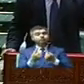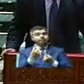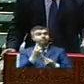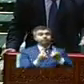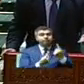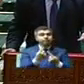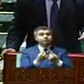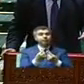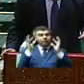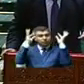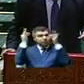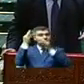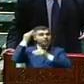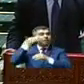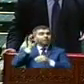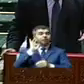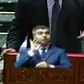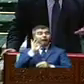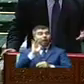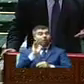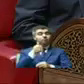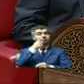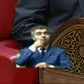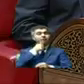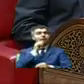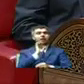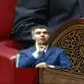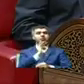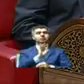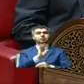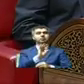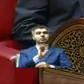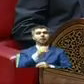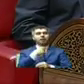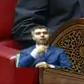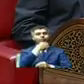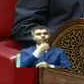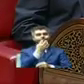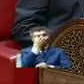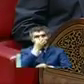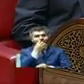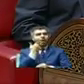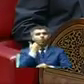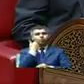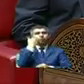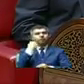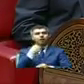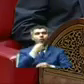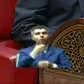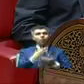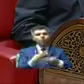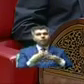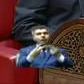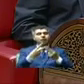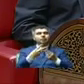إلى الماستر تشوبه عدة خروقات، أستحيي أن أذكرها.